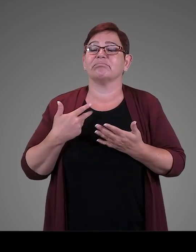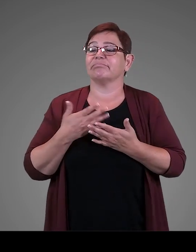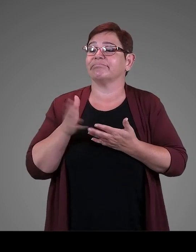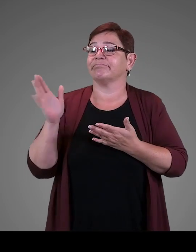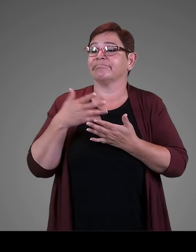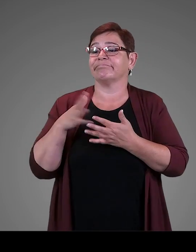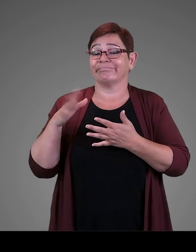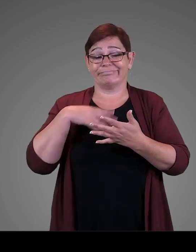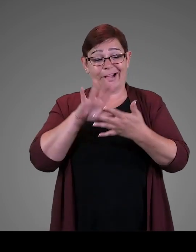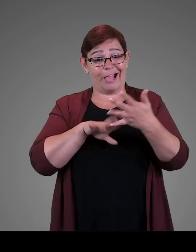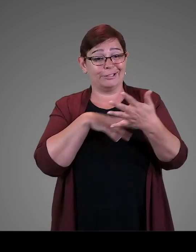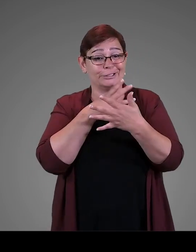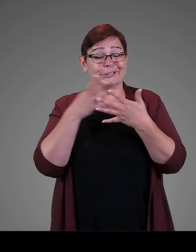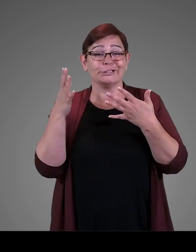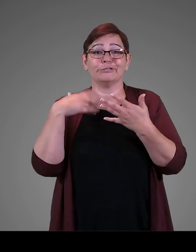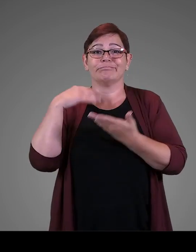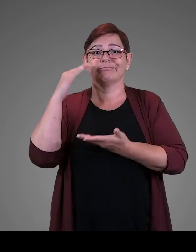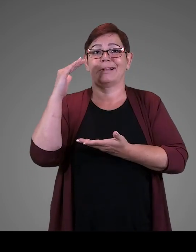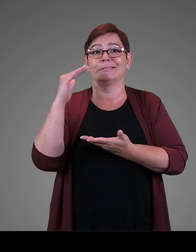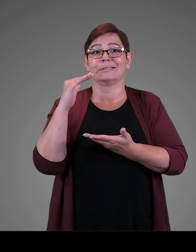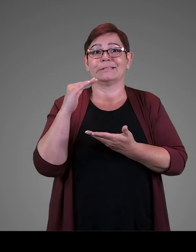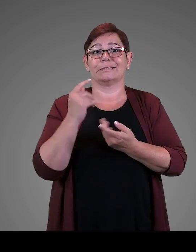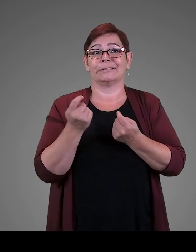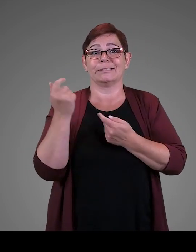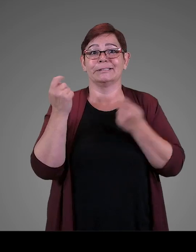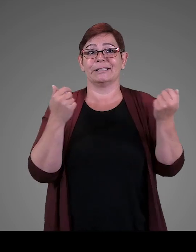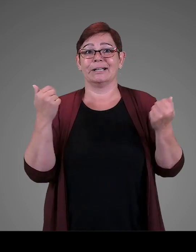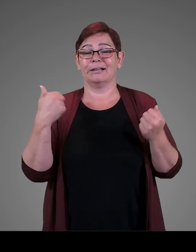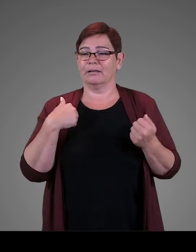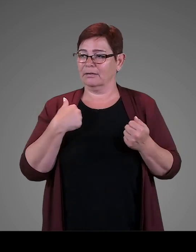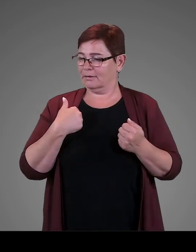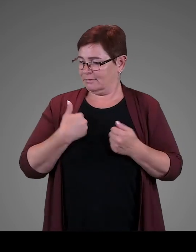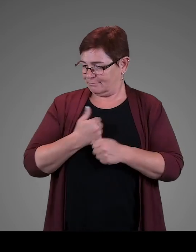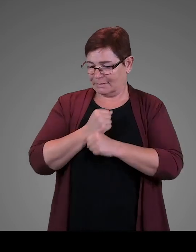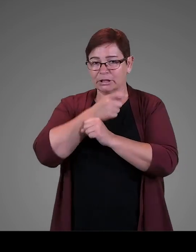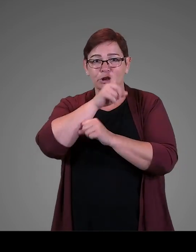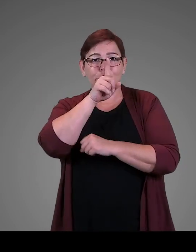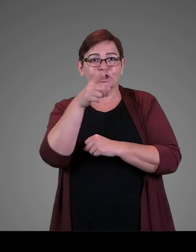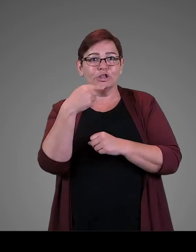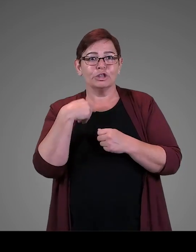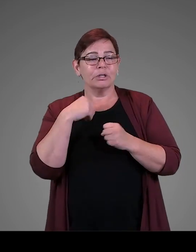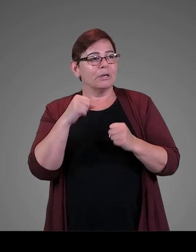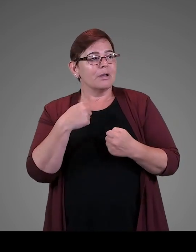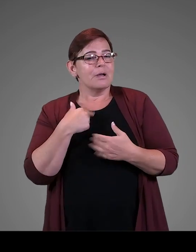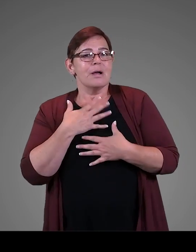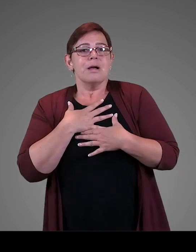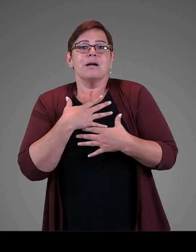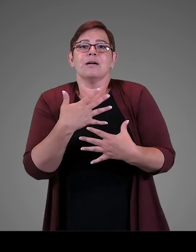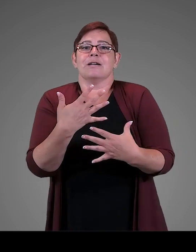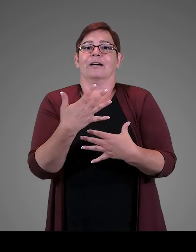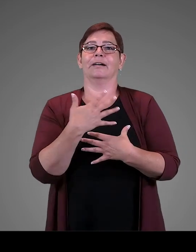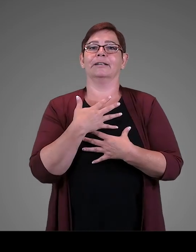de reprendre mon souffle et de profiter de cette énergie-là. Donc, c'est pour ça que je suis là.